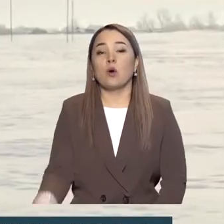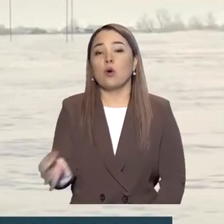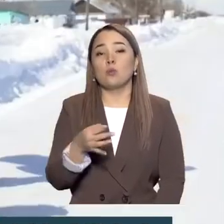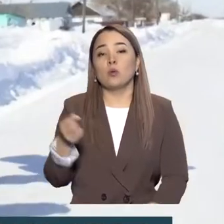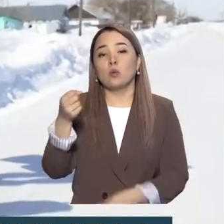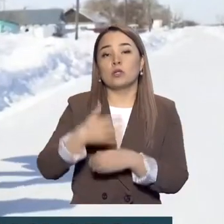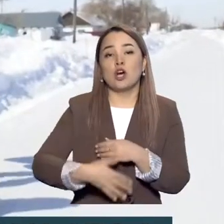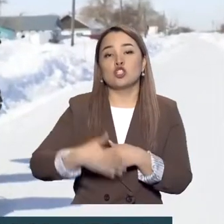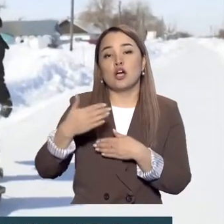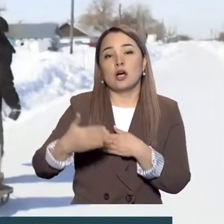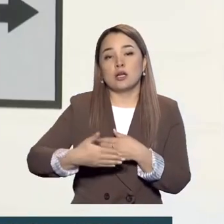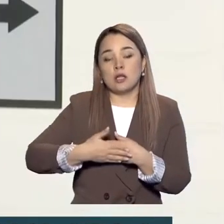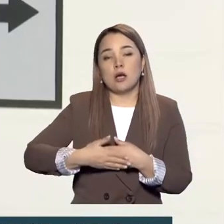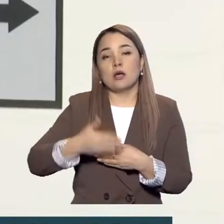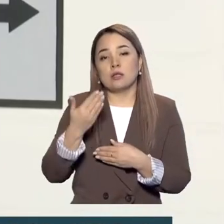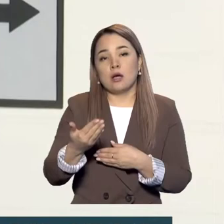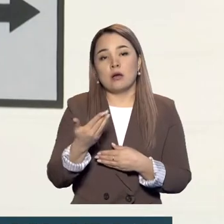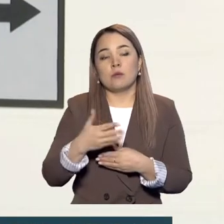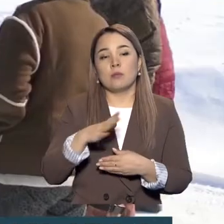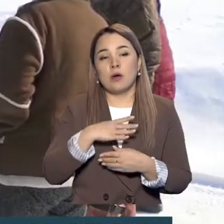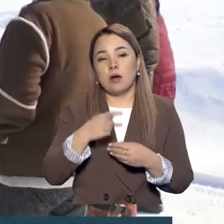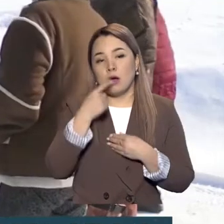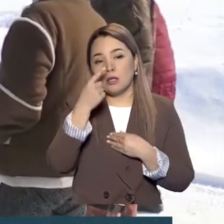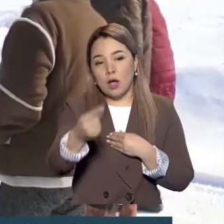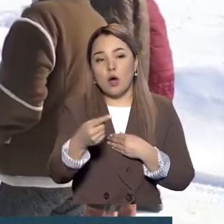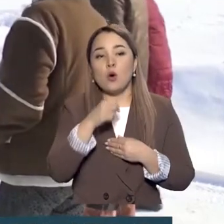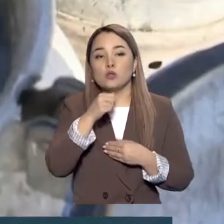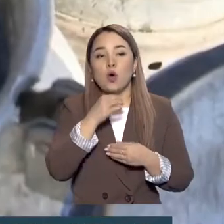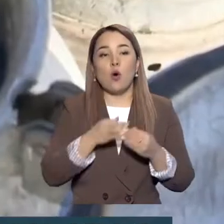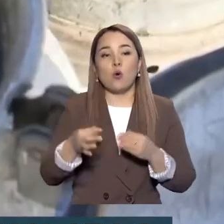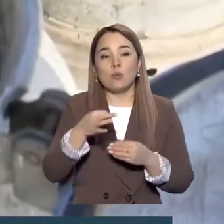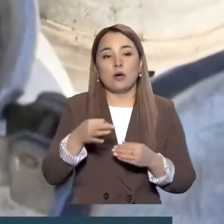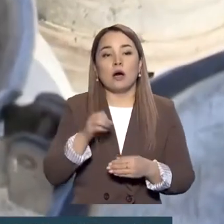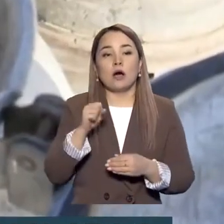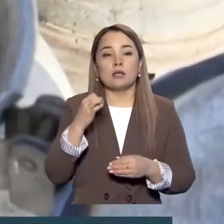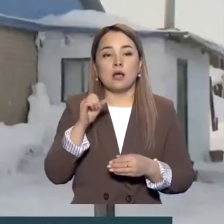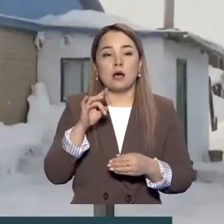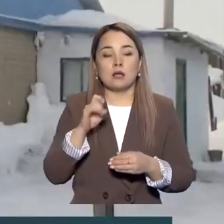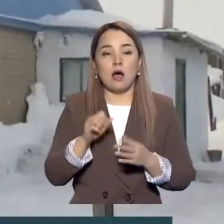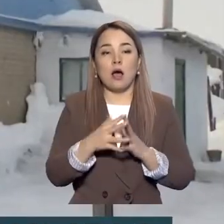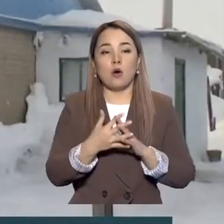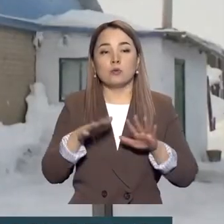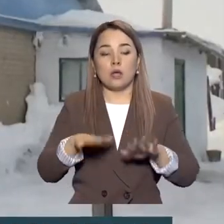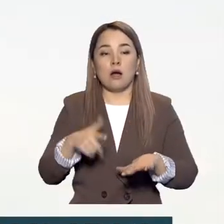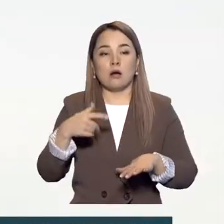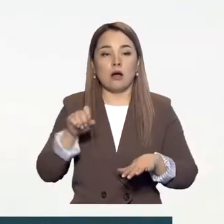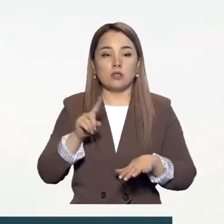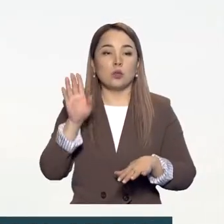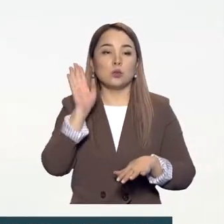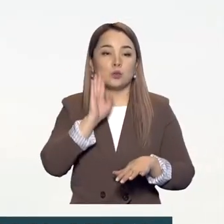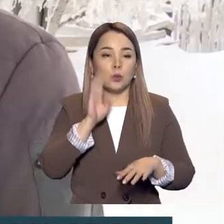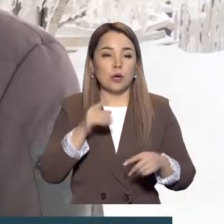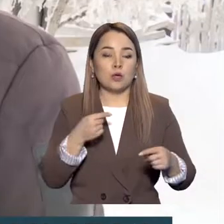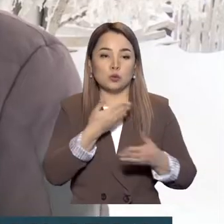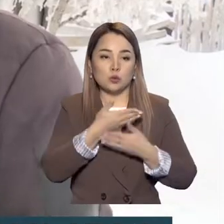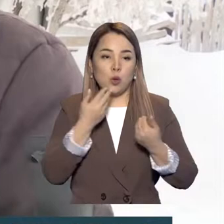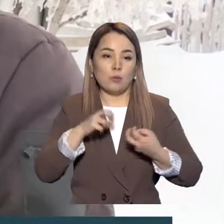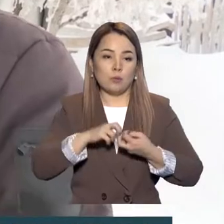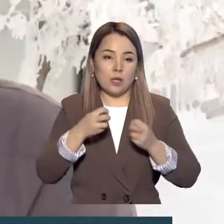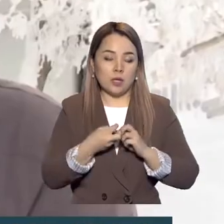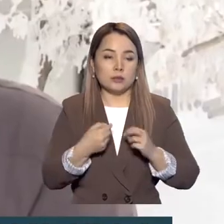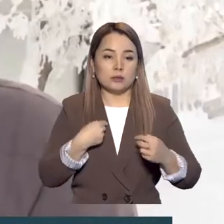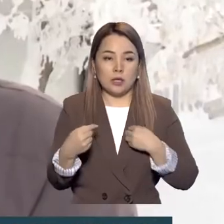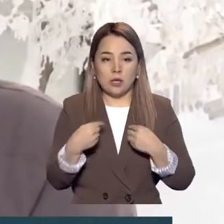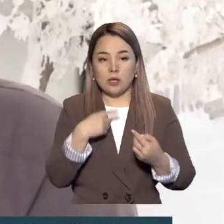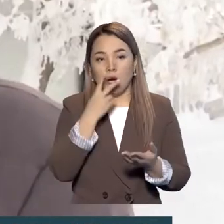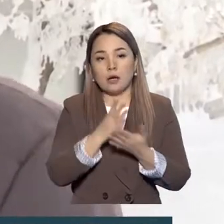Облыс орталығына жақын, бірақ өркениеттен алыс. Қостанай облысы Айсар ауылының халқы газға суға жармай отыр. Бүгінгінің